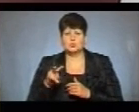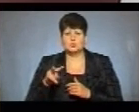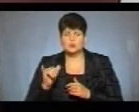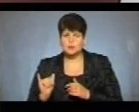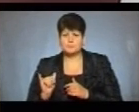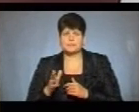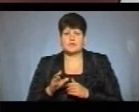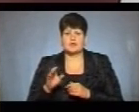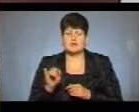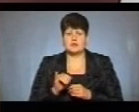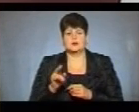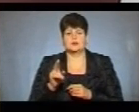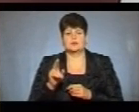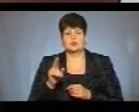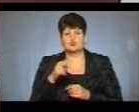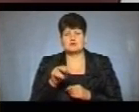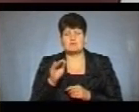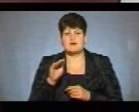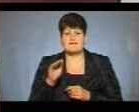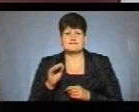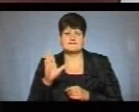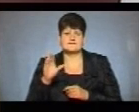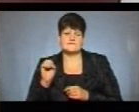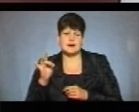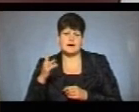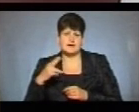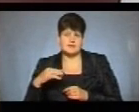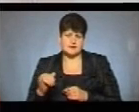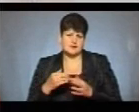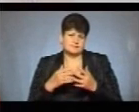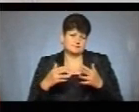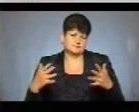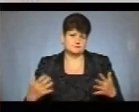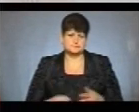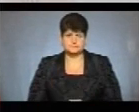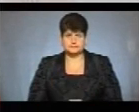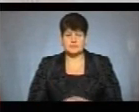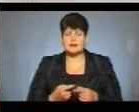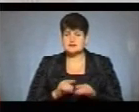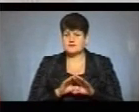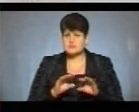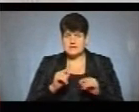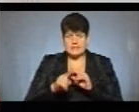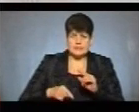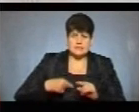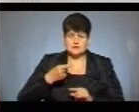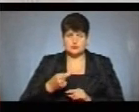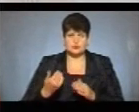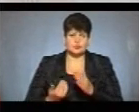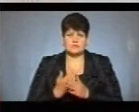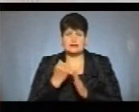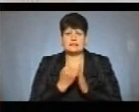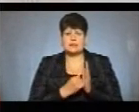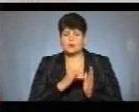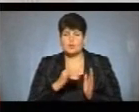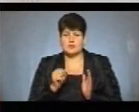«Макбет» і «Фальстаф» Джузеппе Верді, «Фіделіо», Людвіга Бетховена та інших. На цьому у мене все. Наступний випуск новин на телеканалі